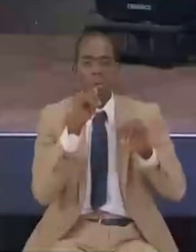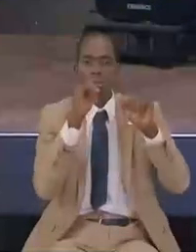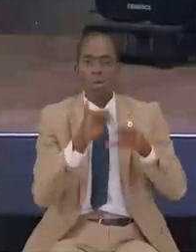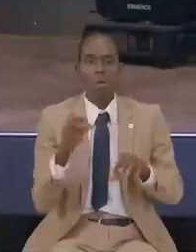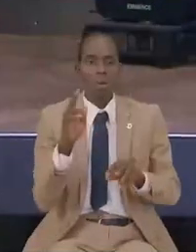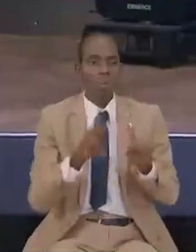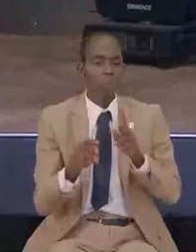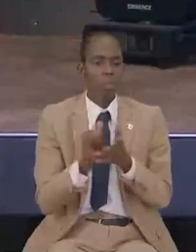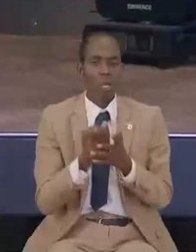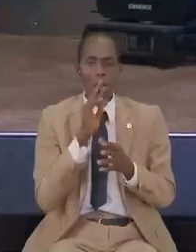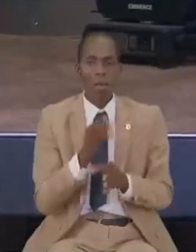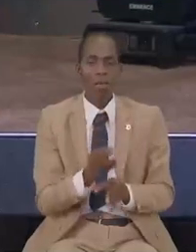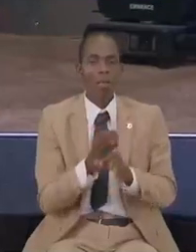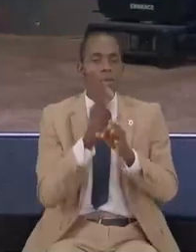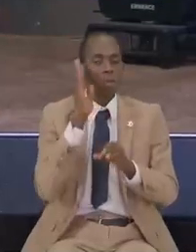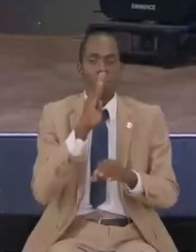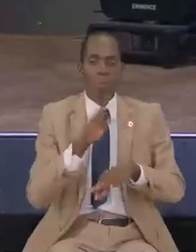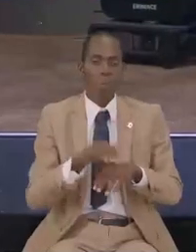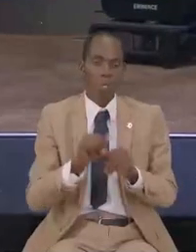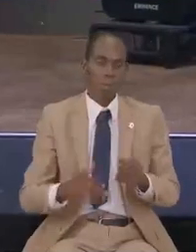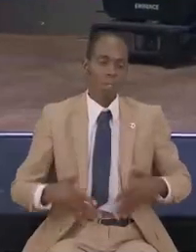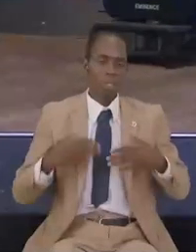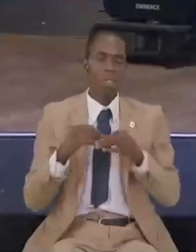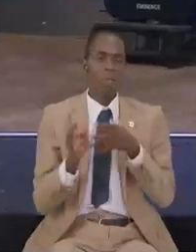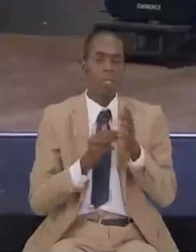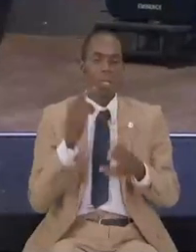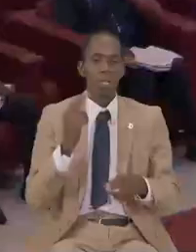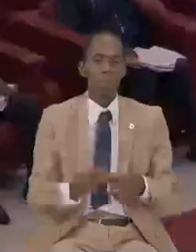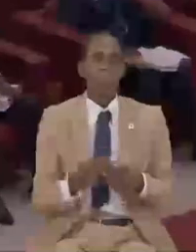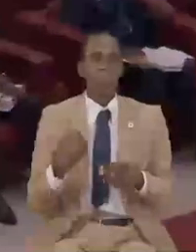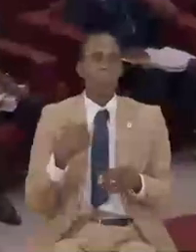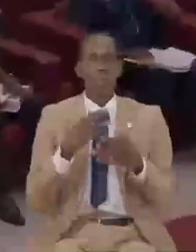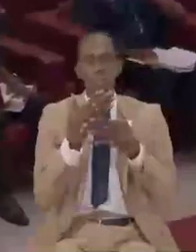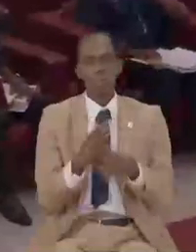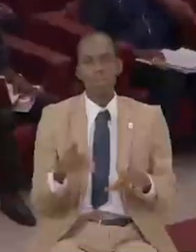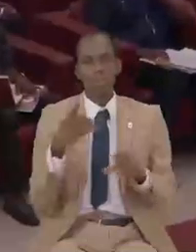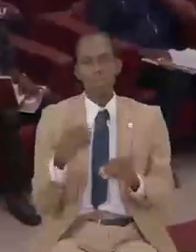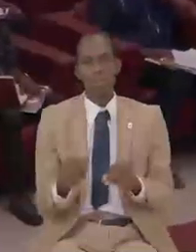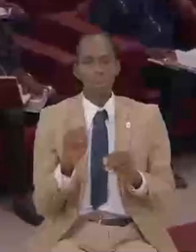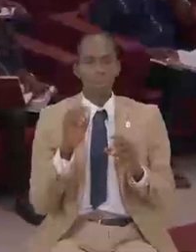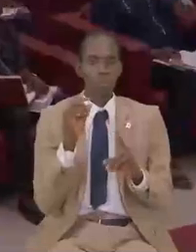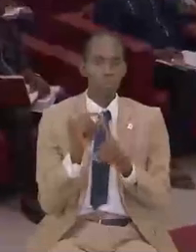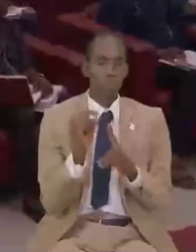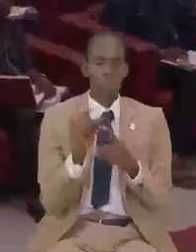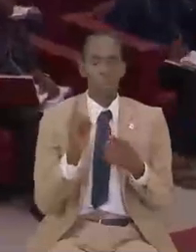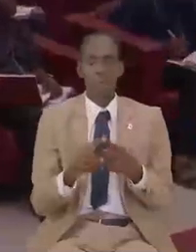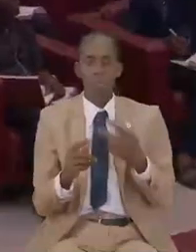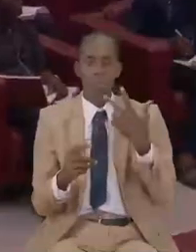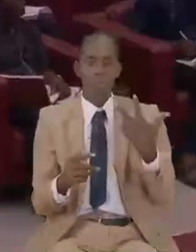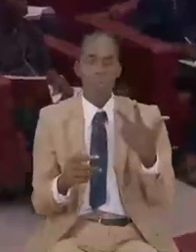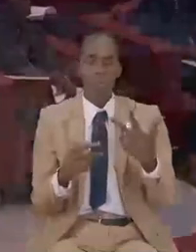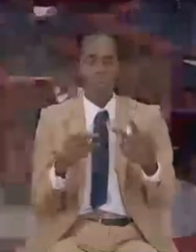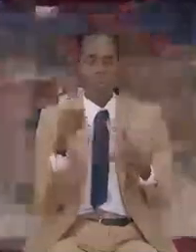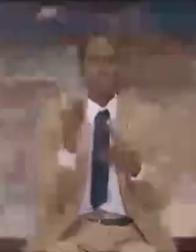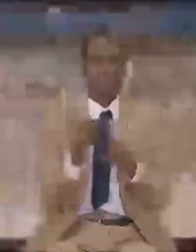fidèles seront dans chaque vie au nom de Jésus-Christ. Le message est divisé en trois parties.